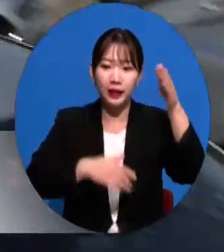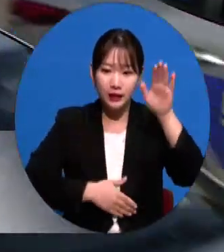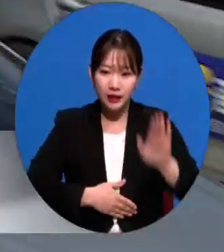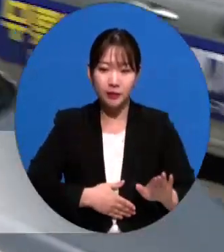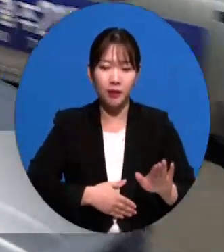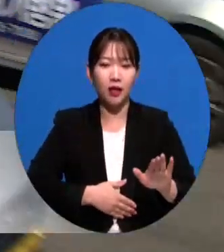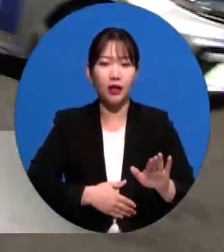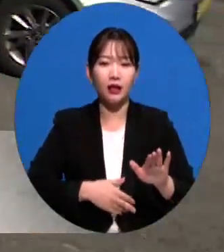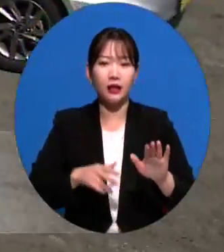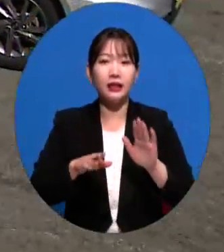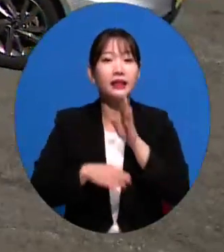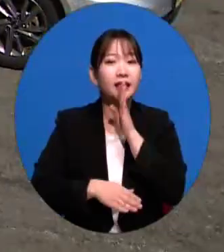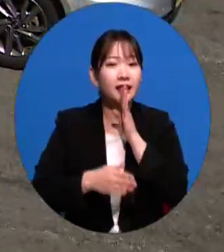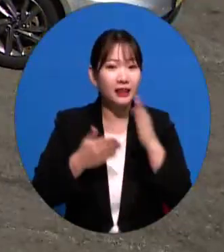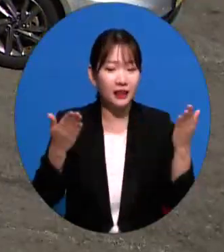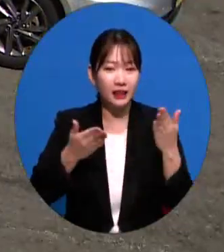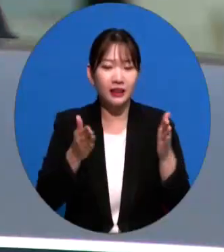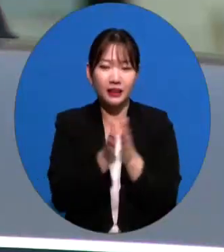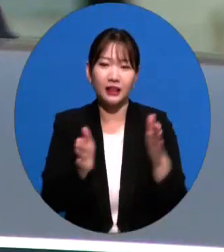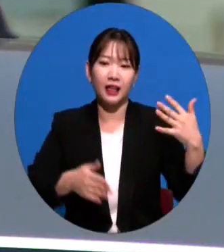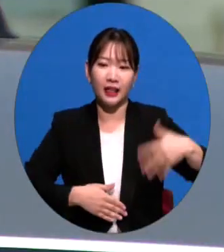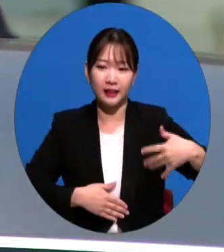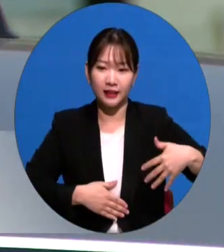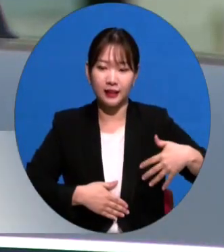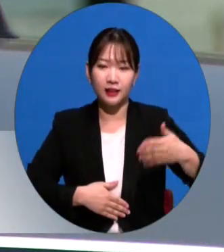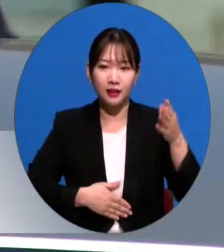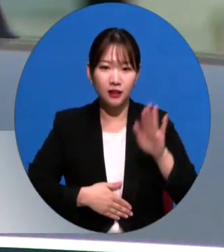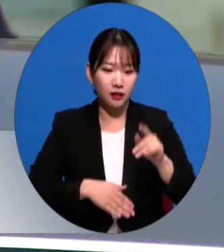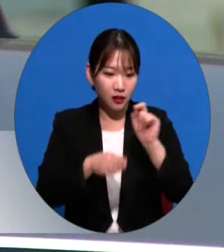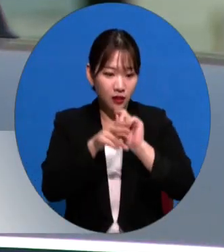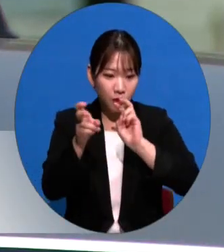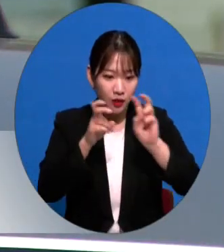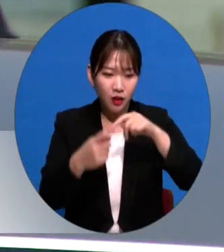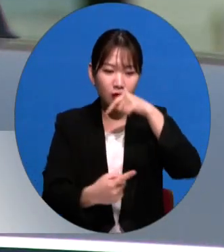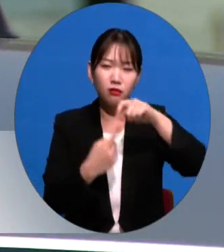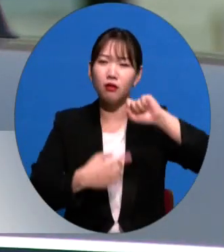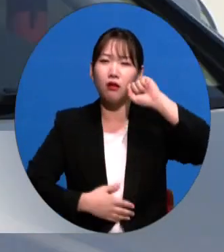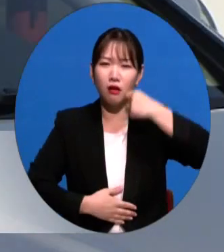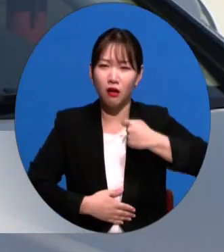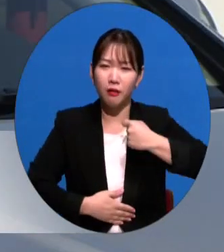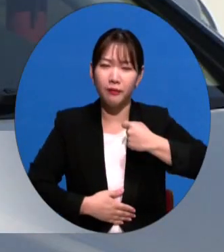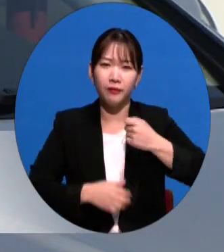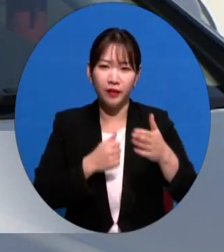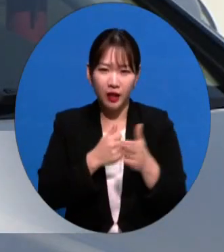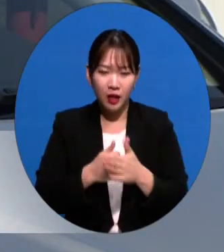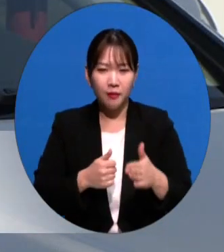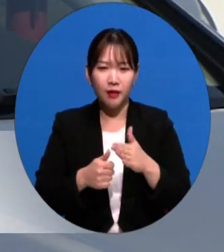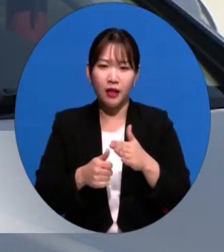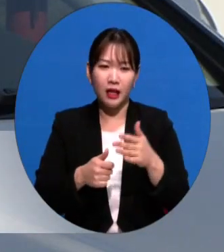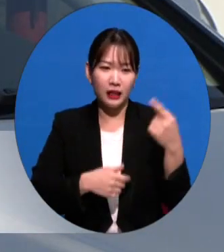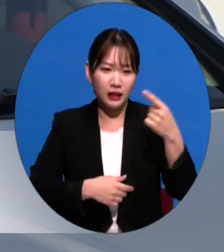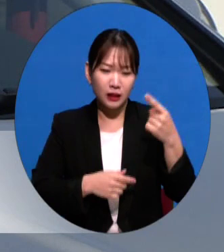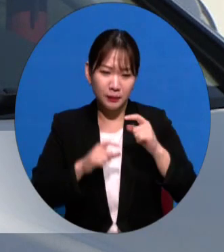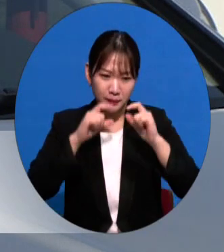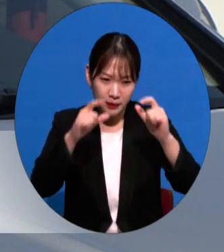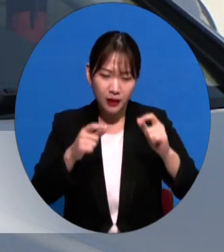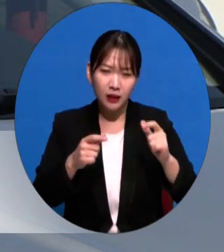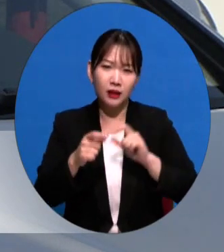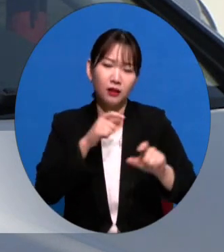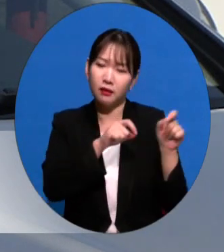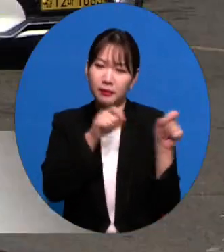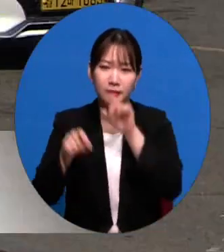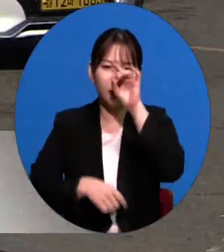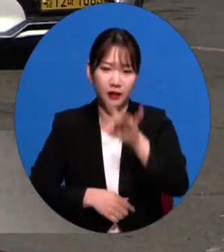현장에서는 그동안 적용되지 않았습니다. 그런데 택시업계는 운영난 심화로 호출료 부과를 더 이상 미룰 수 없다는